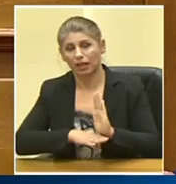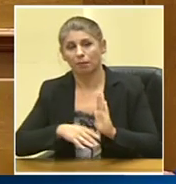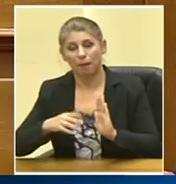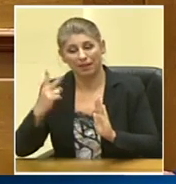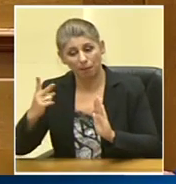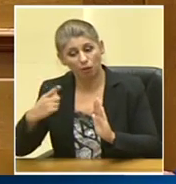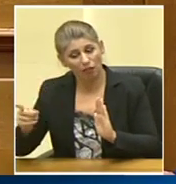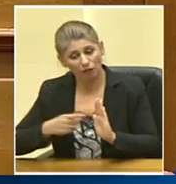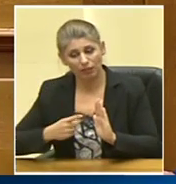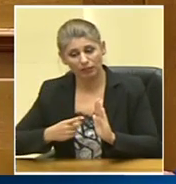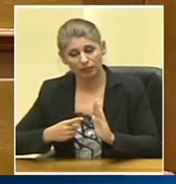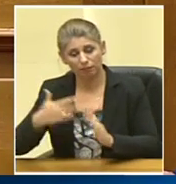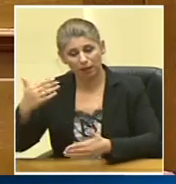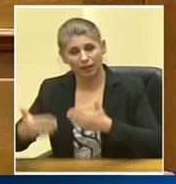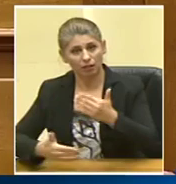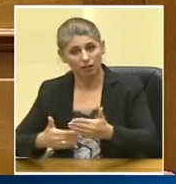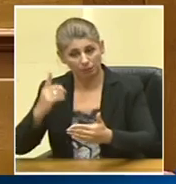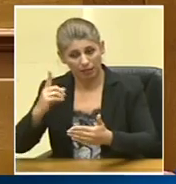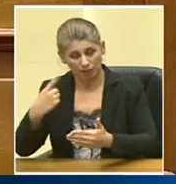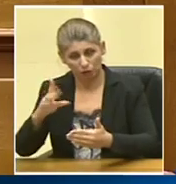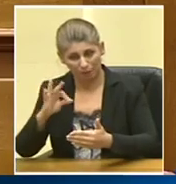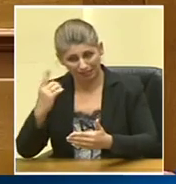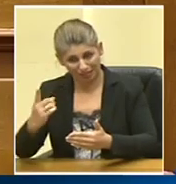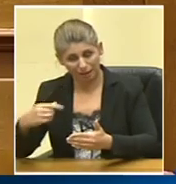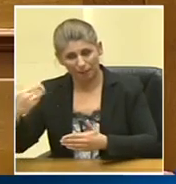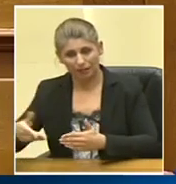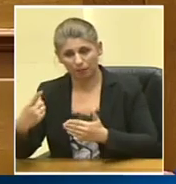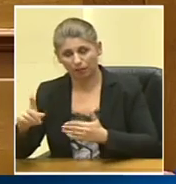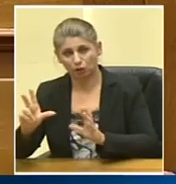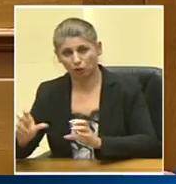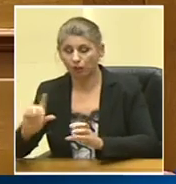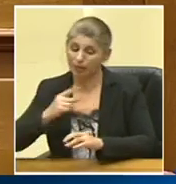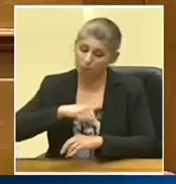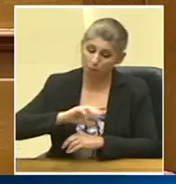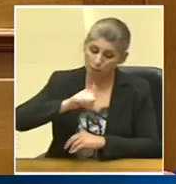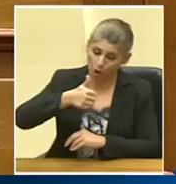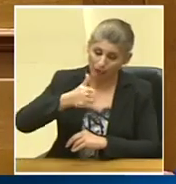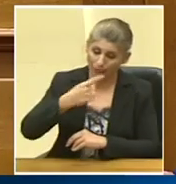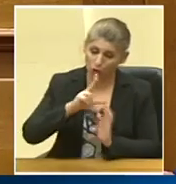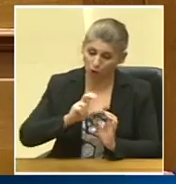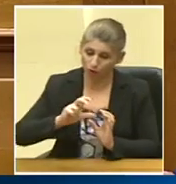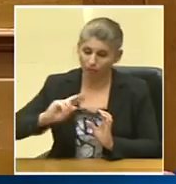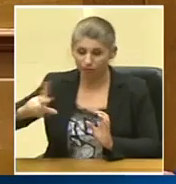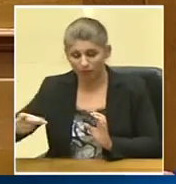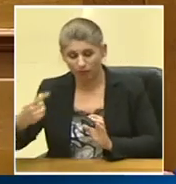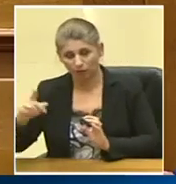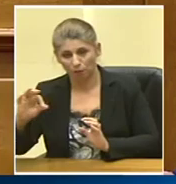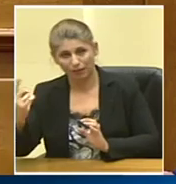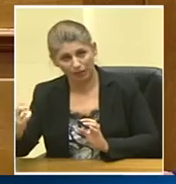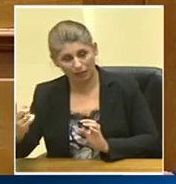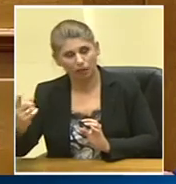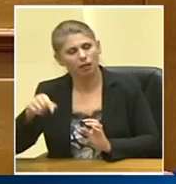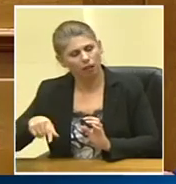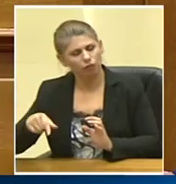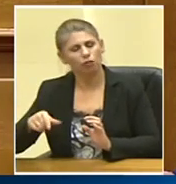περιόδους, τη μία με 151, την άλλη με 180 ή τη μία με 180, την άλλη με 151. Και αυτό επιτάσσει στο τέλος